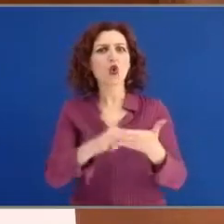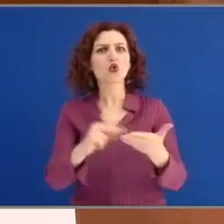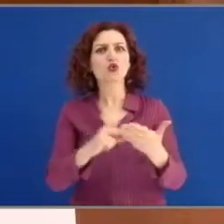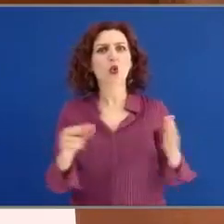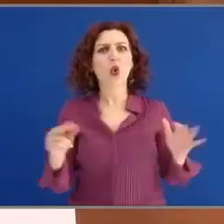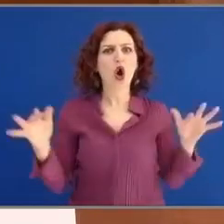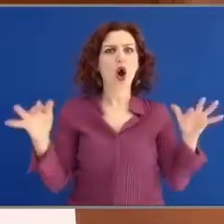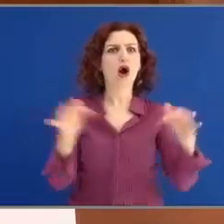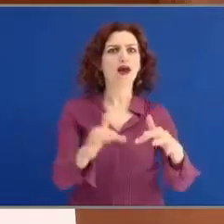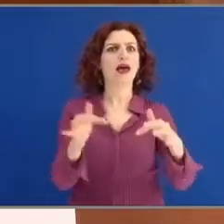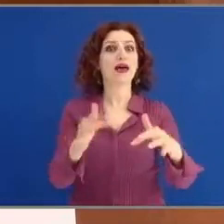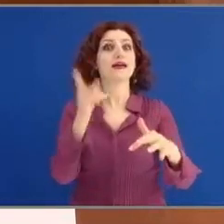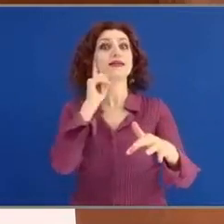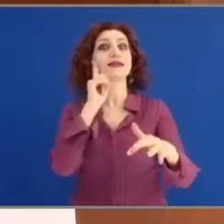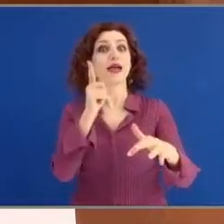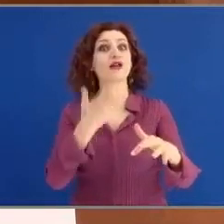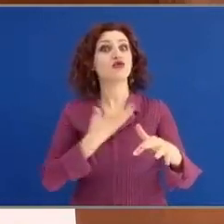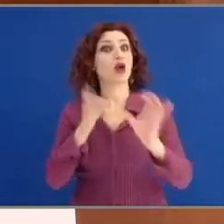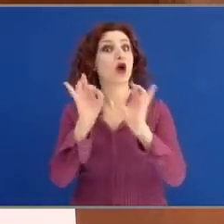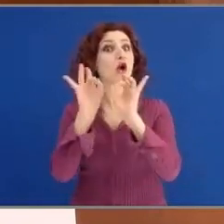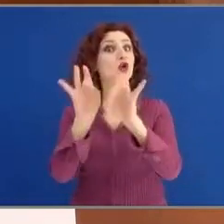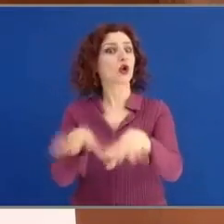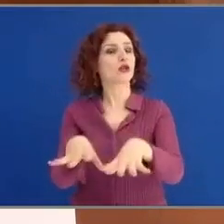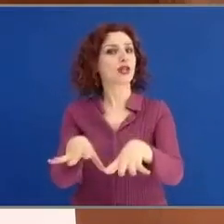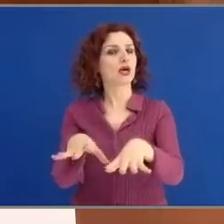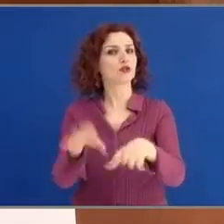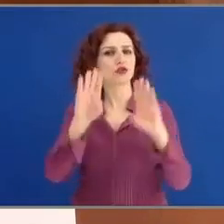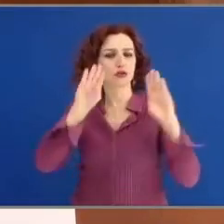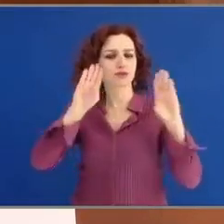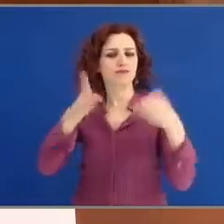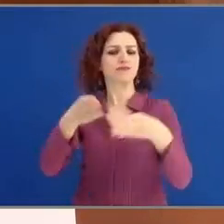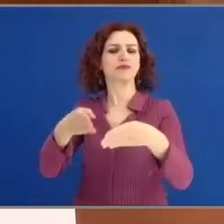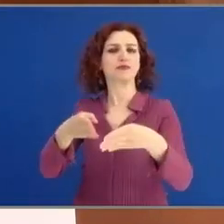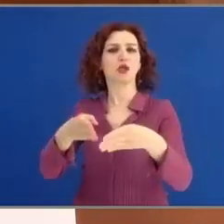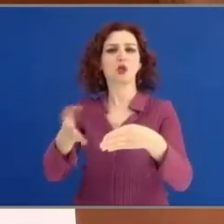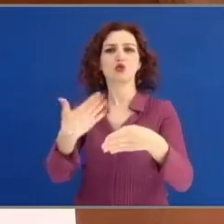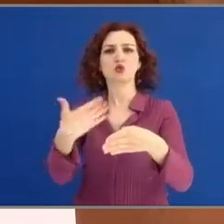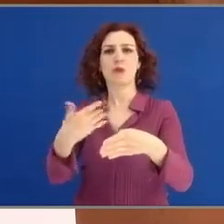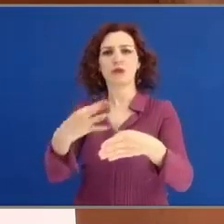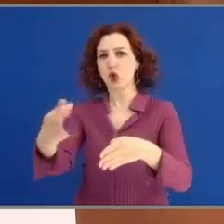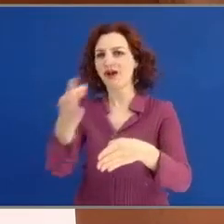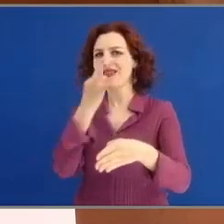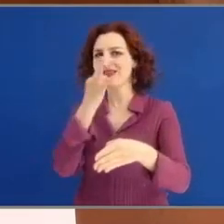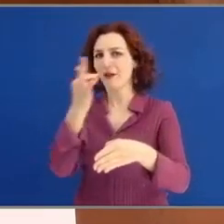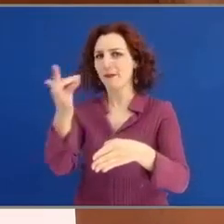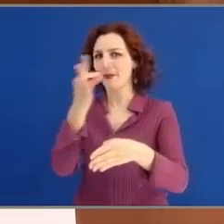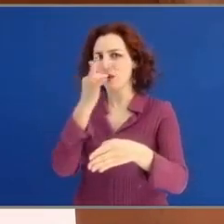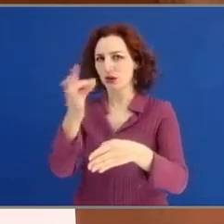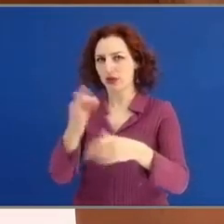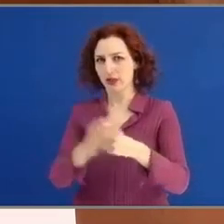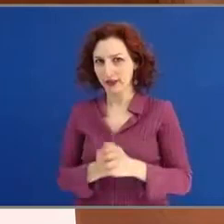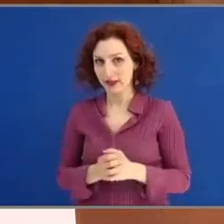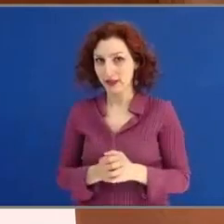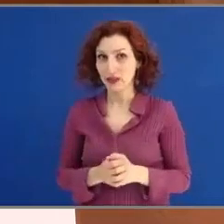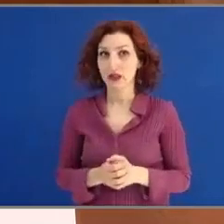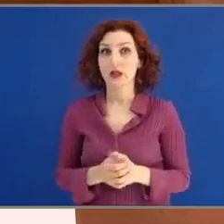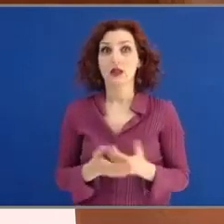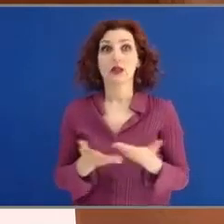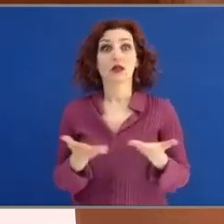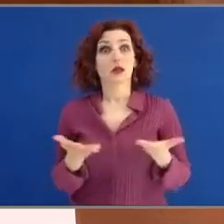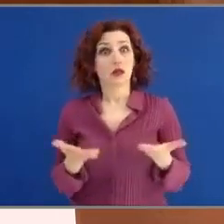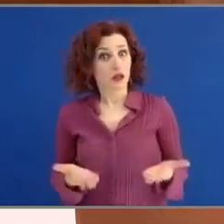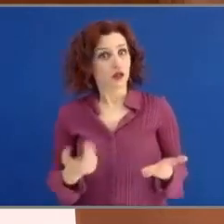caso di positività individuazione dei casi positivi con il tampone, e nello stesso momento